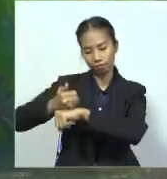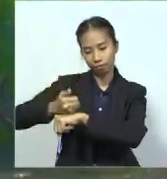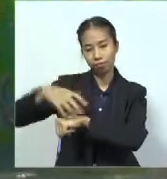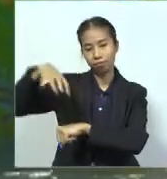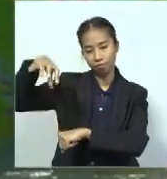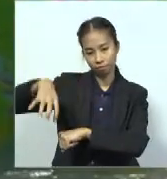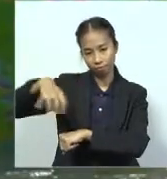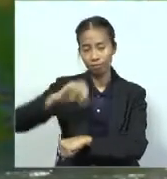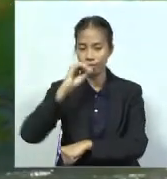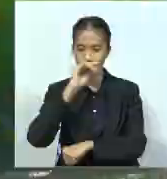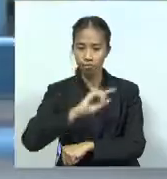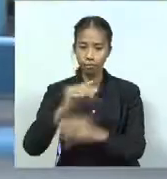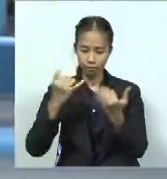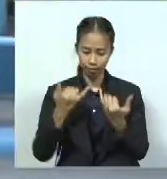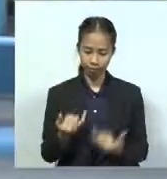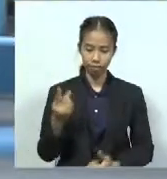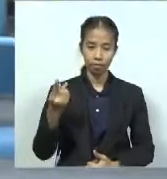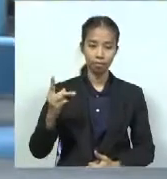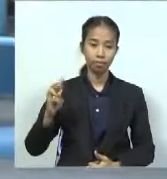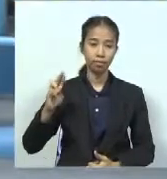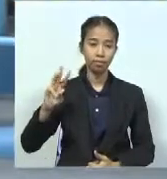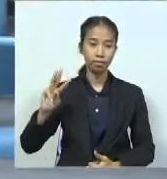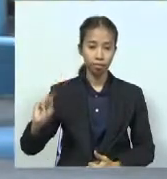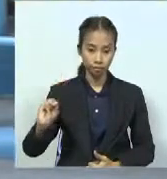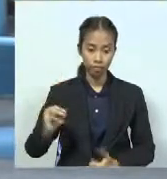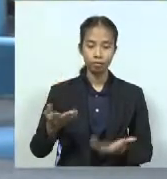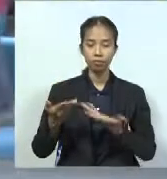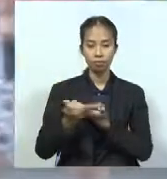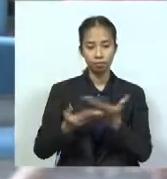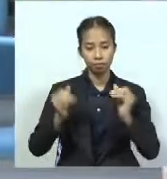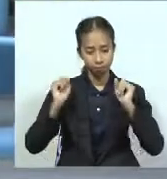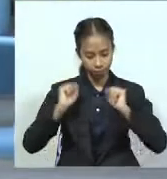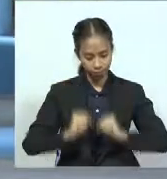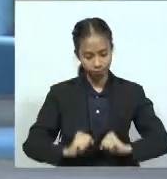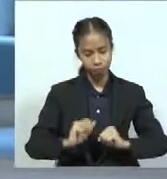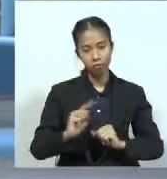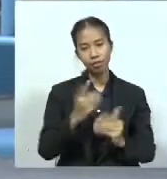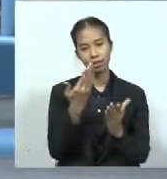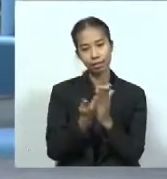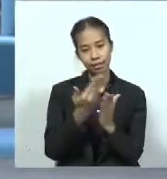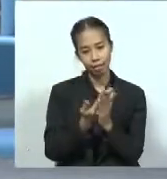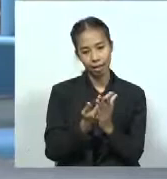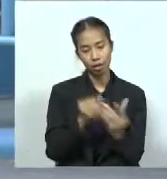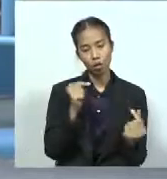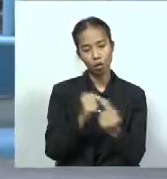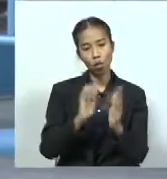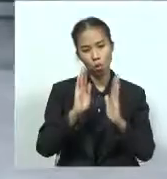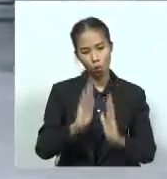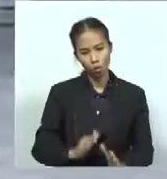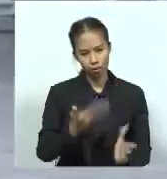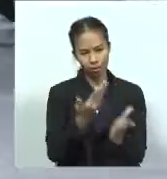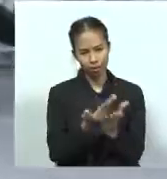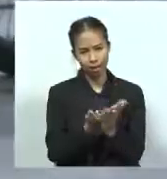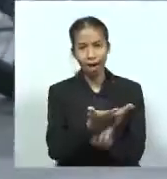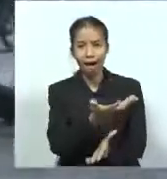างก็เปิดเผยว่าคณะรัฐมนตรีนะครับได้มีมติเห็นชอบหลักการในการปรับปรุงแก้ไขกฎหมายเงินค่าครองชีพ ผู้รับเบี้ยหวัดบำ